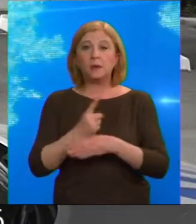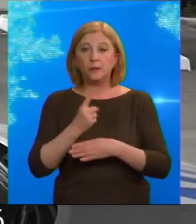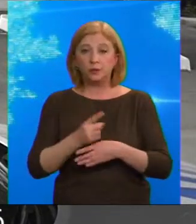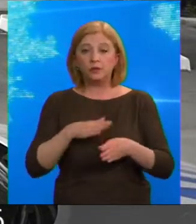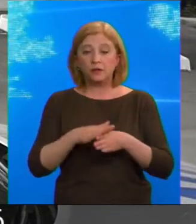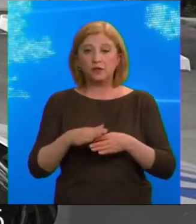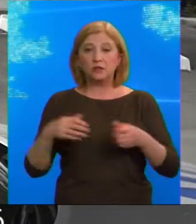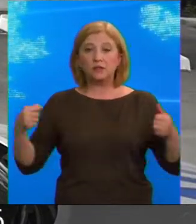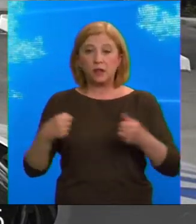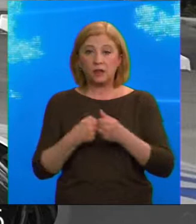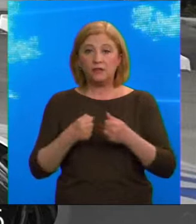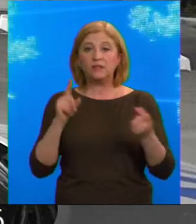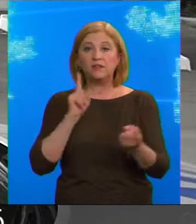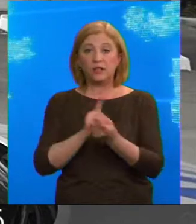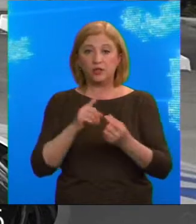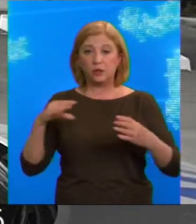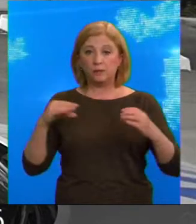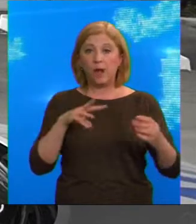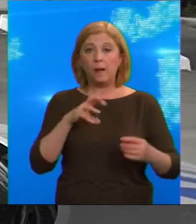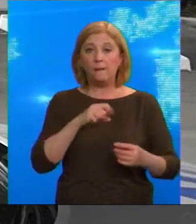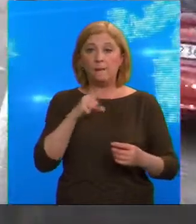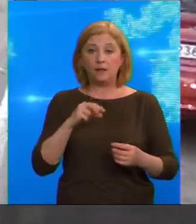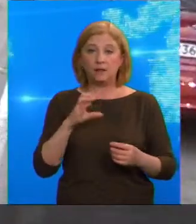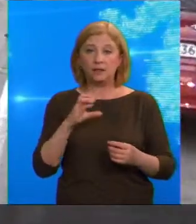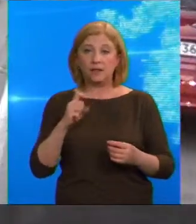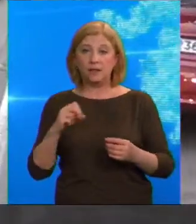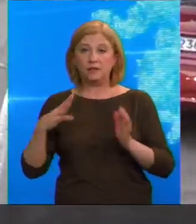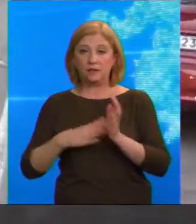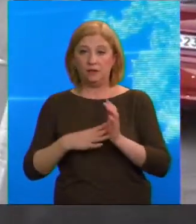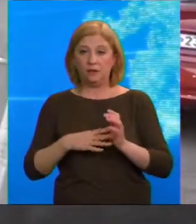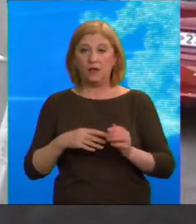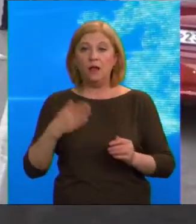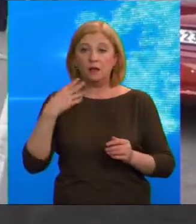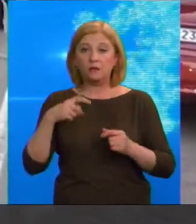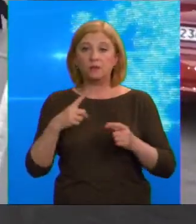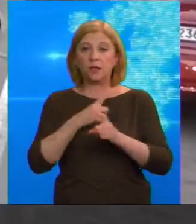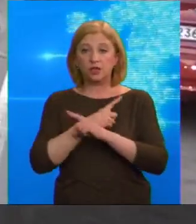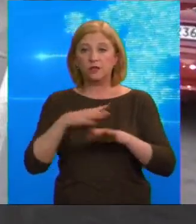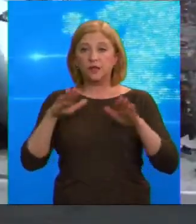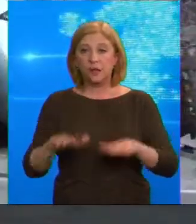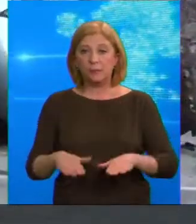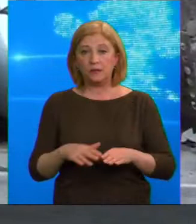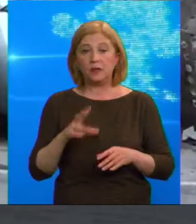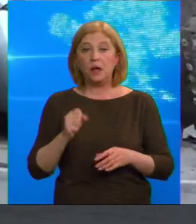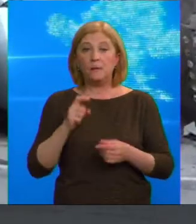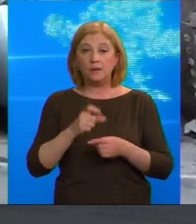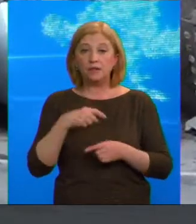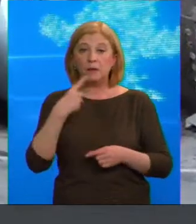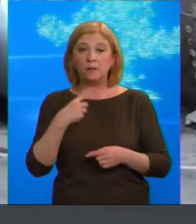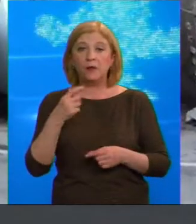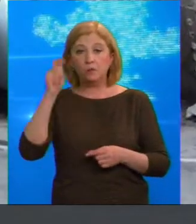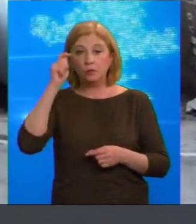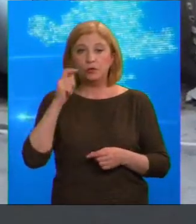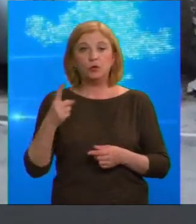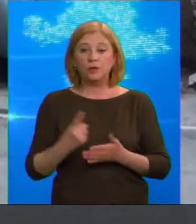совершил столкновение со встречным автомобилем Mazda CX-9. Водитель отечественной легковушки скончался на месте. По словам автоинспекторов, мужчину не